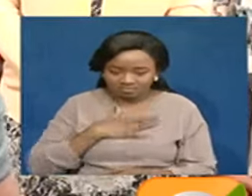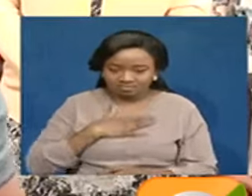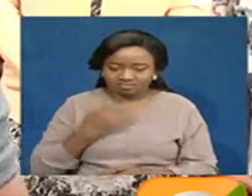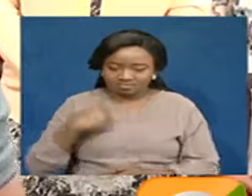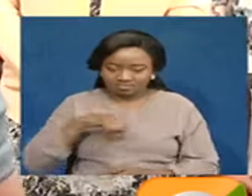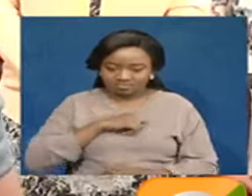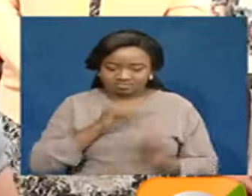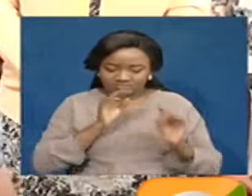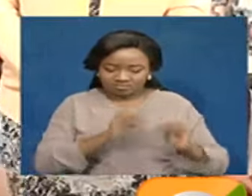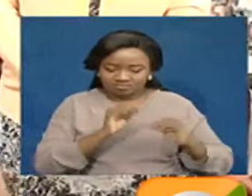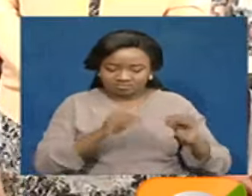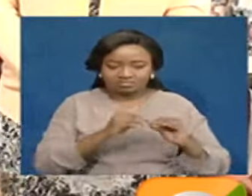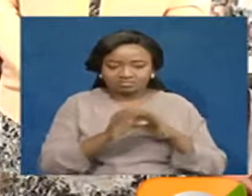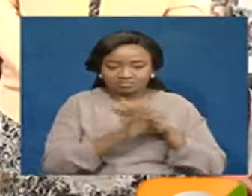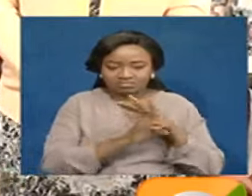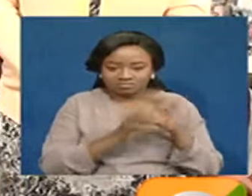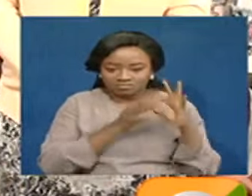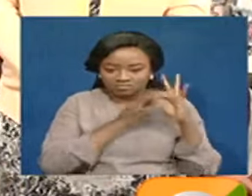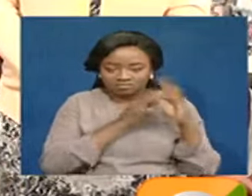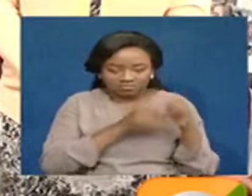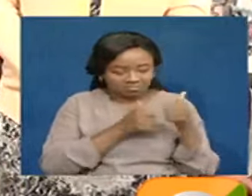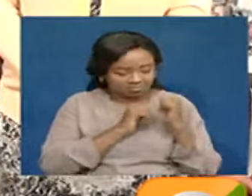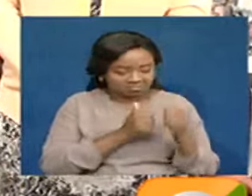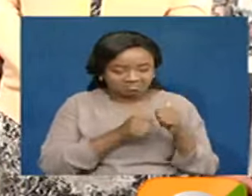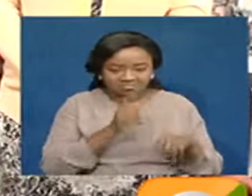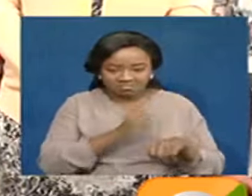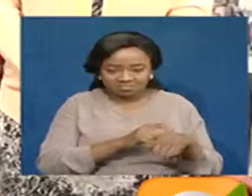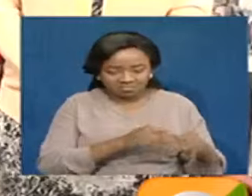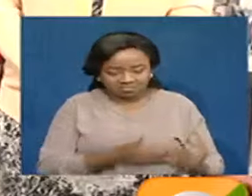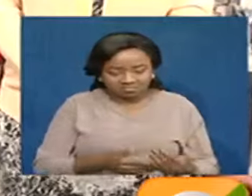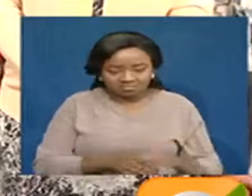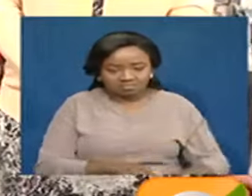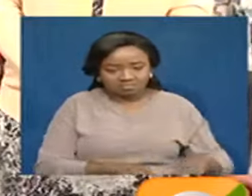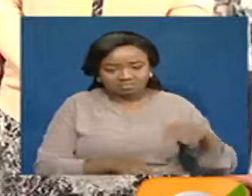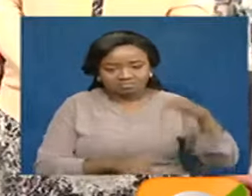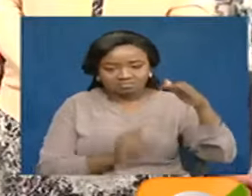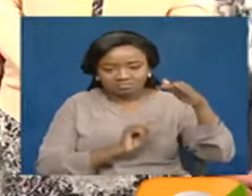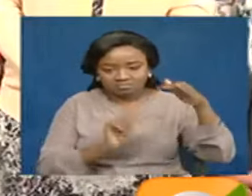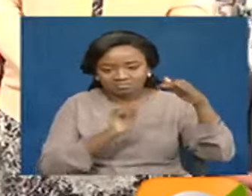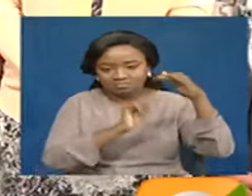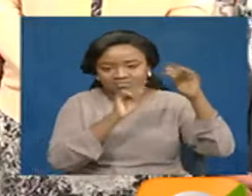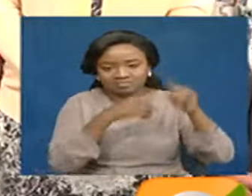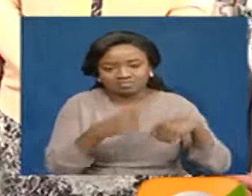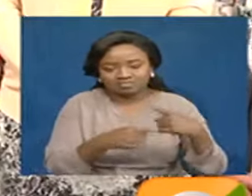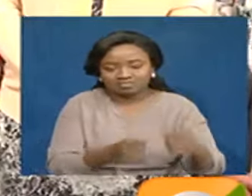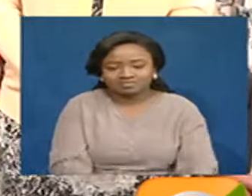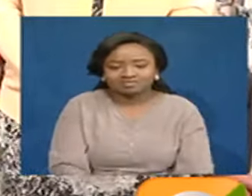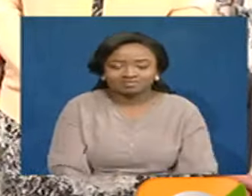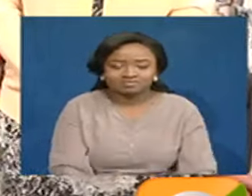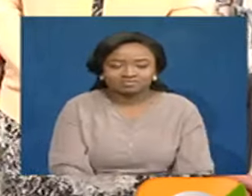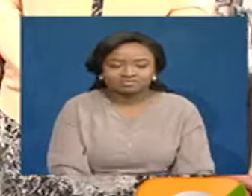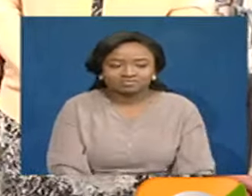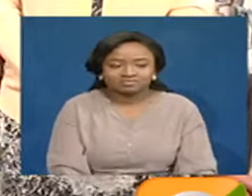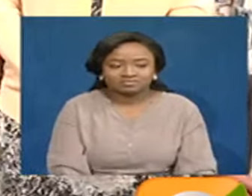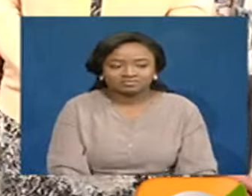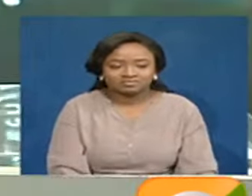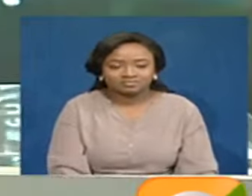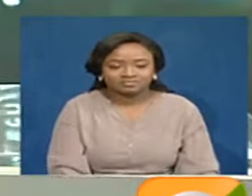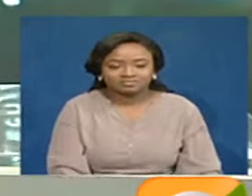alionyesha akiwa mchanga. Crispin Otieno, Runinga ya Citizen, kijiji cha Nyamemiso, kaunti ya Nyamira.